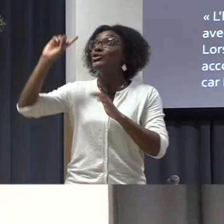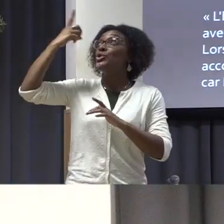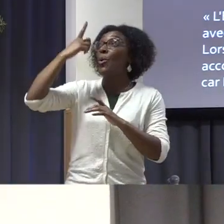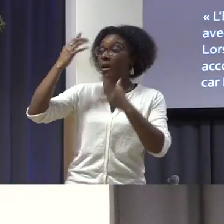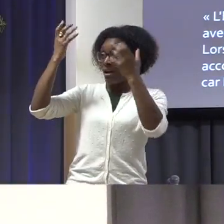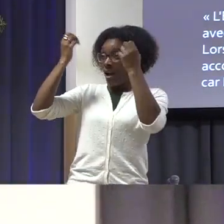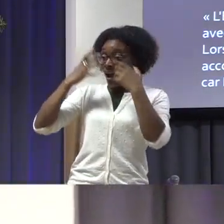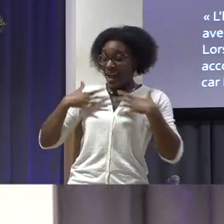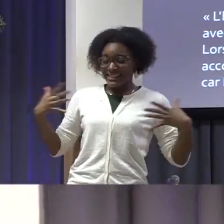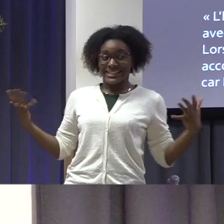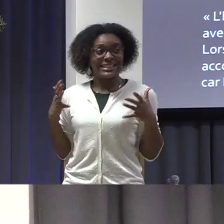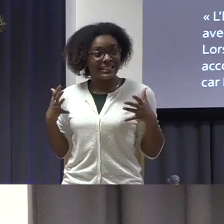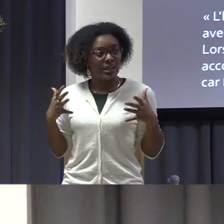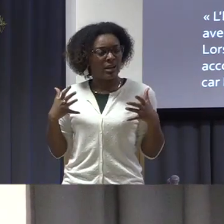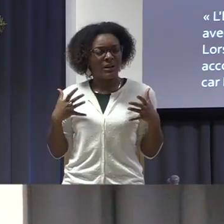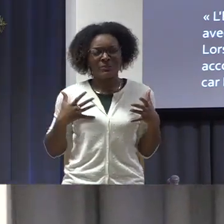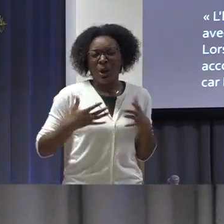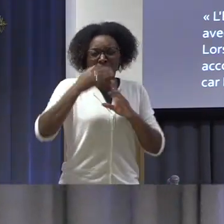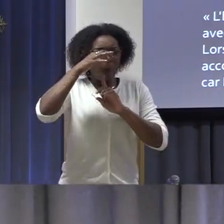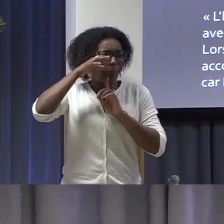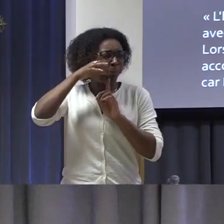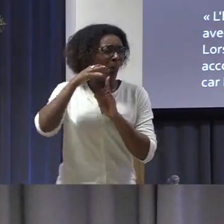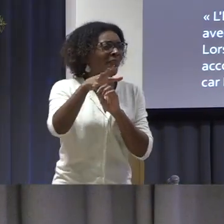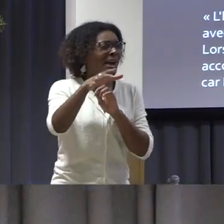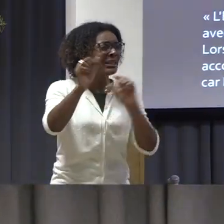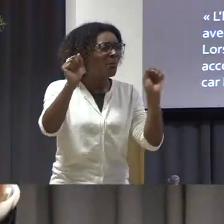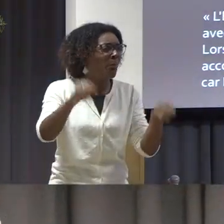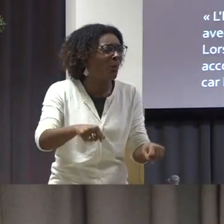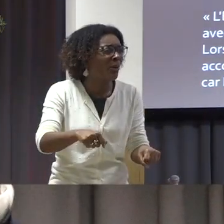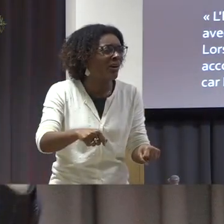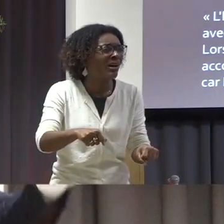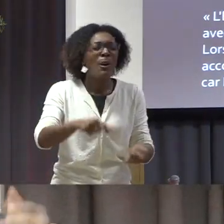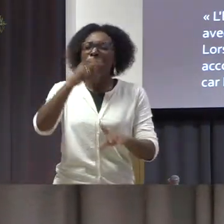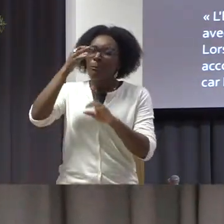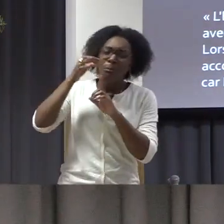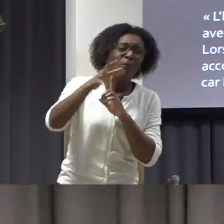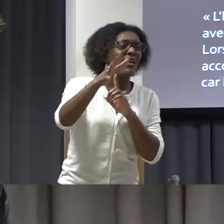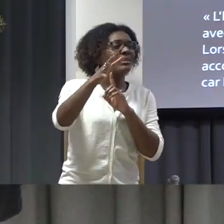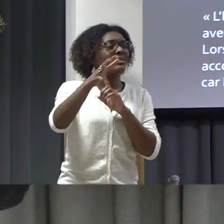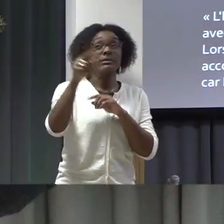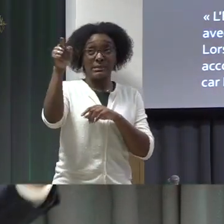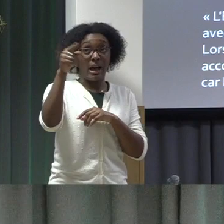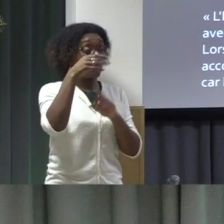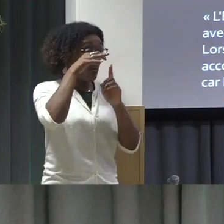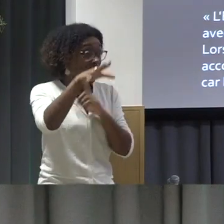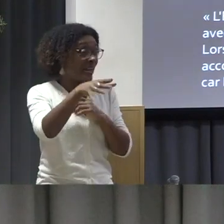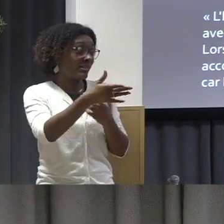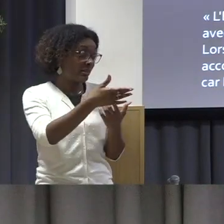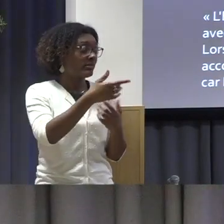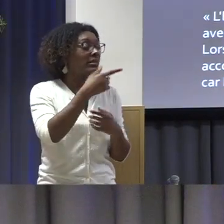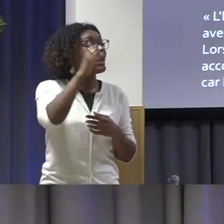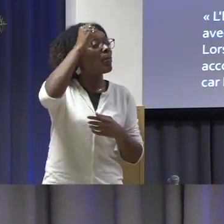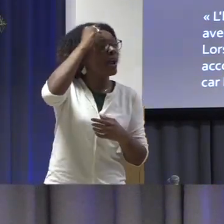tu vas prophétisé tu vas entrer dans cette dimension prophétique de prophètes tu parleras en prophète d'autres traductions